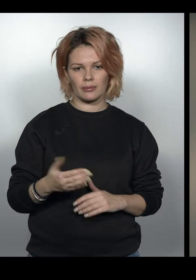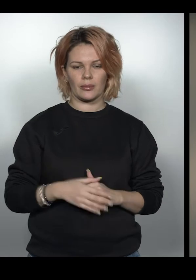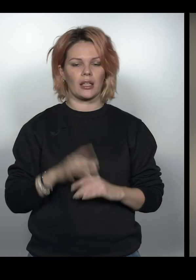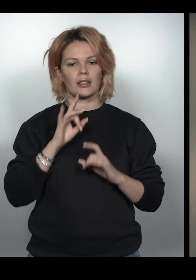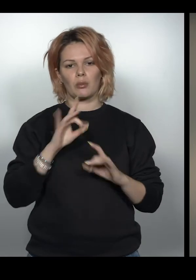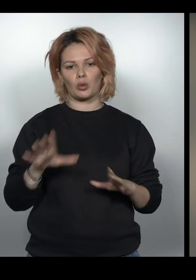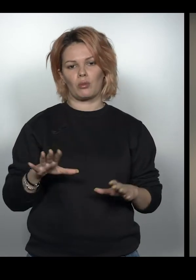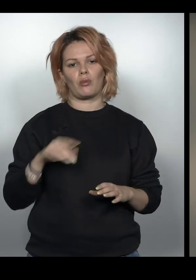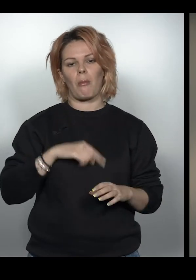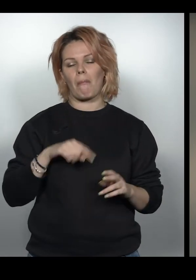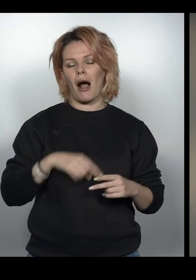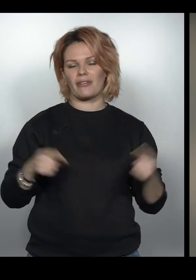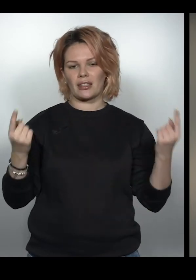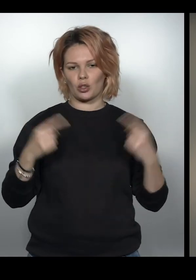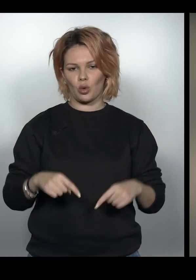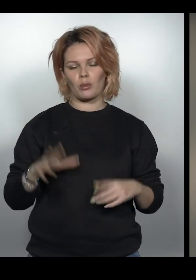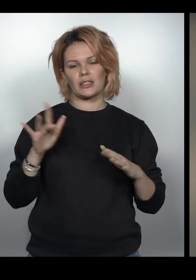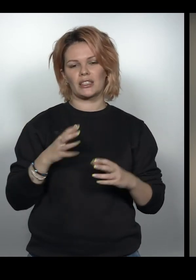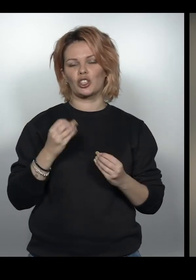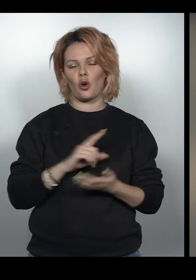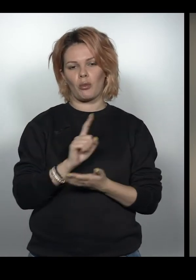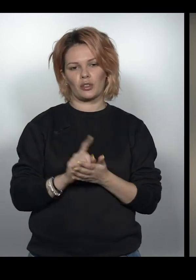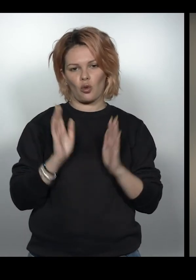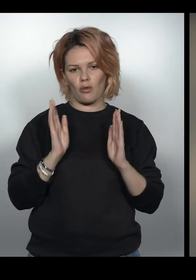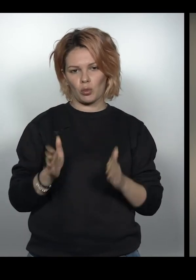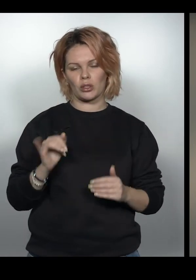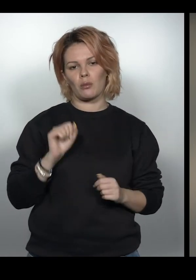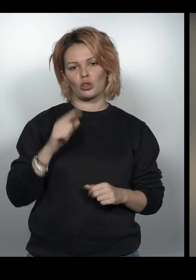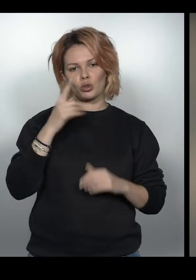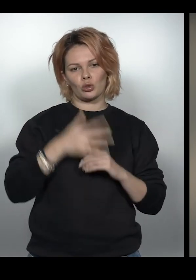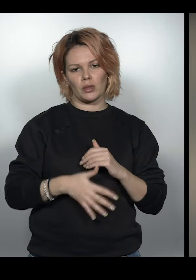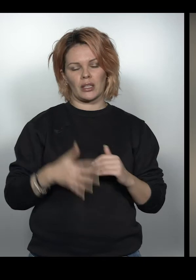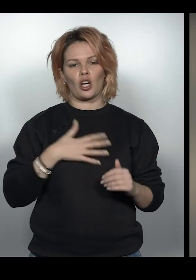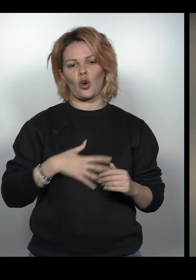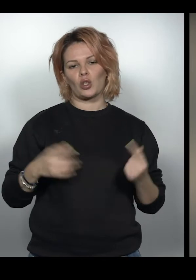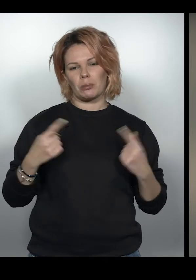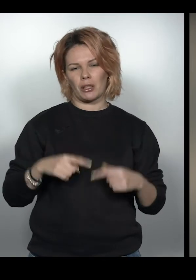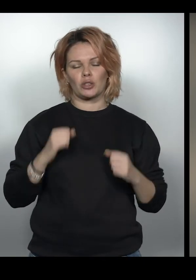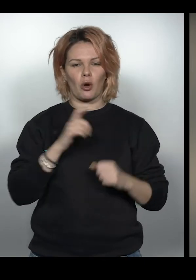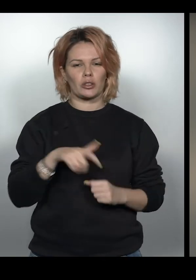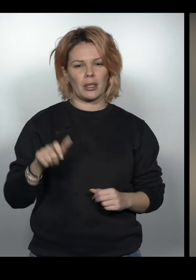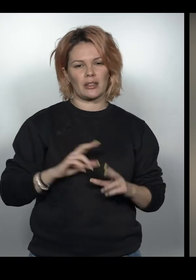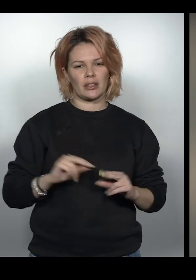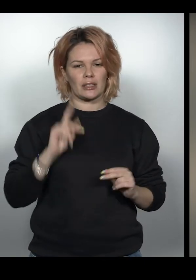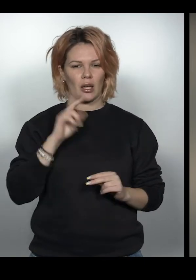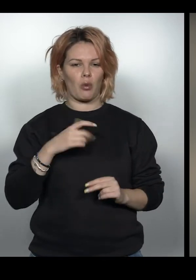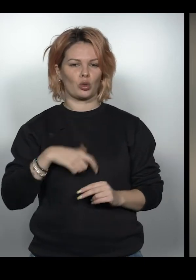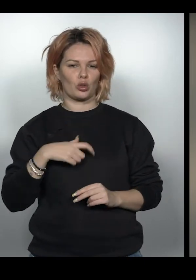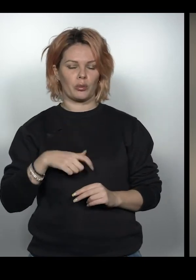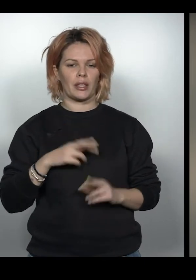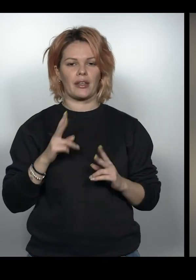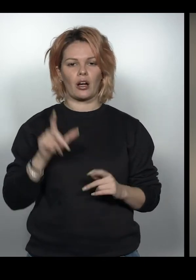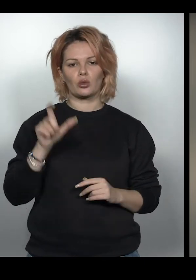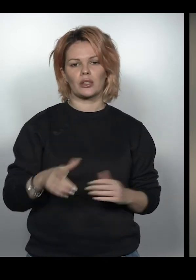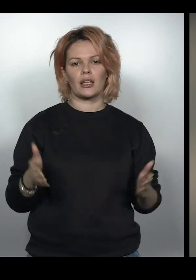Дякуємо, Олександрі Гак. Не будемо падати духом. Сніг ще обов'язково буде, і можна зрозуміти розпач спортсменів та